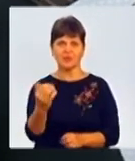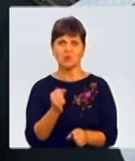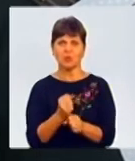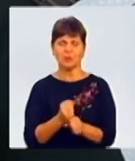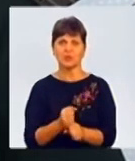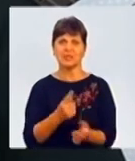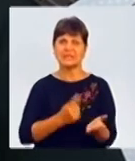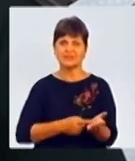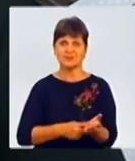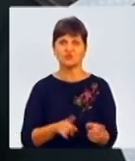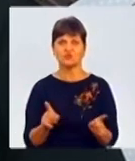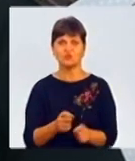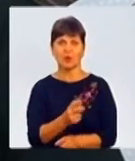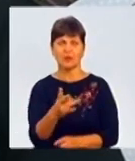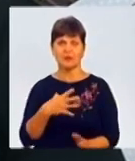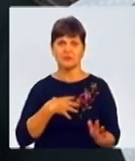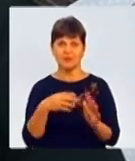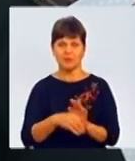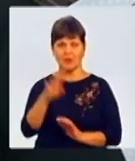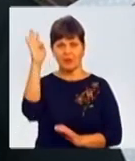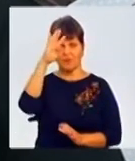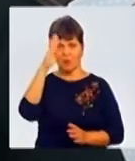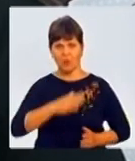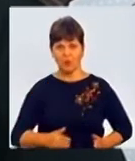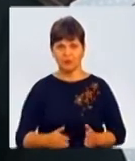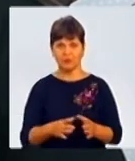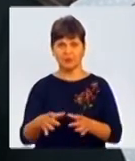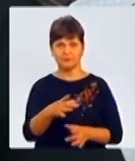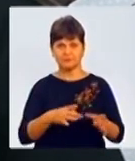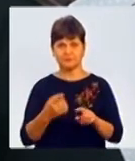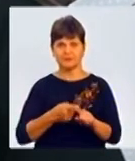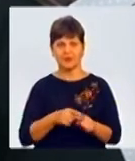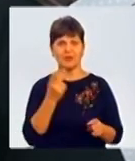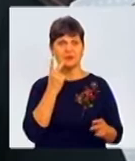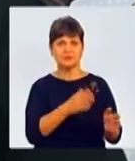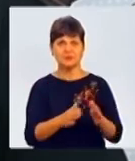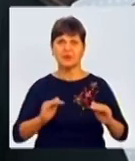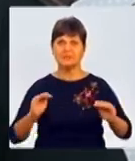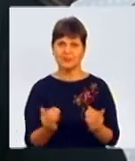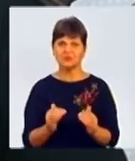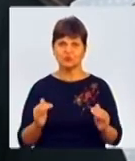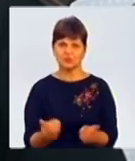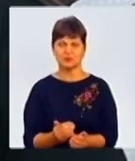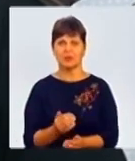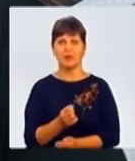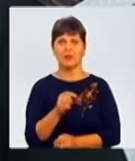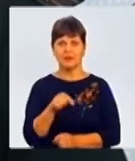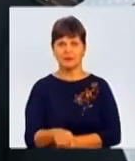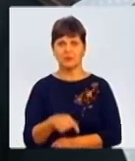що кількість загиблих на водних об'єктах систематично зменшується. Тільки цього